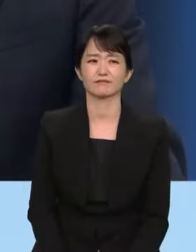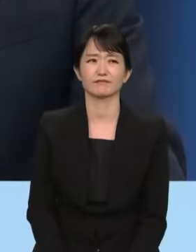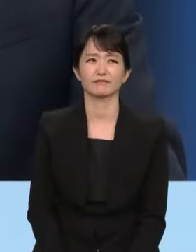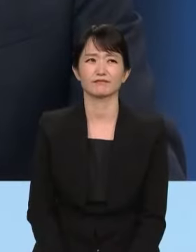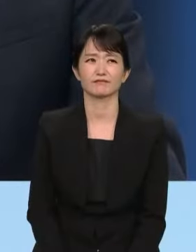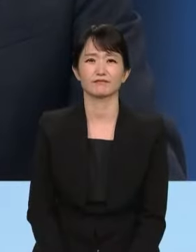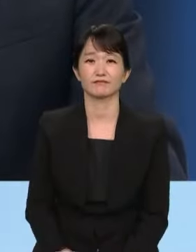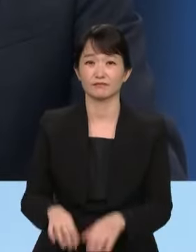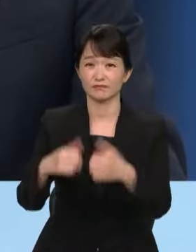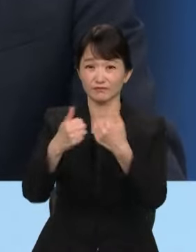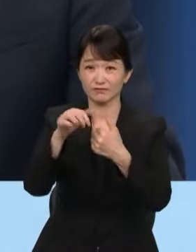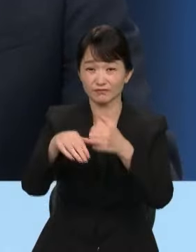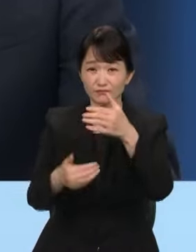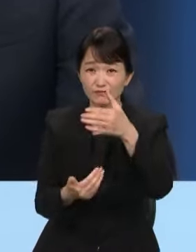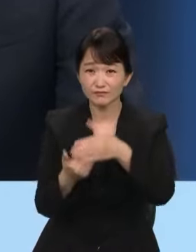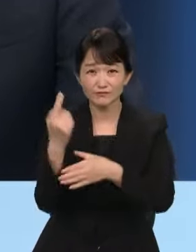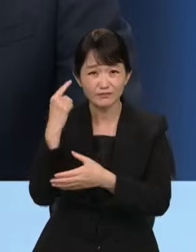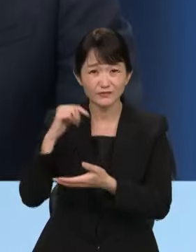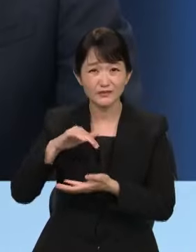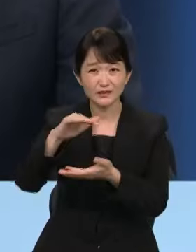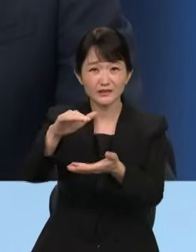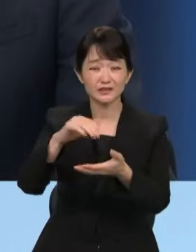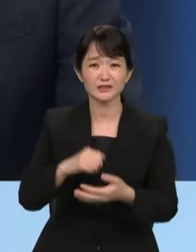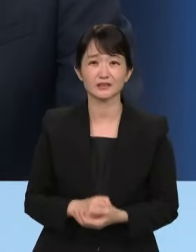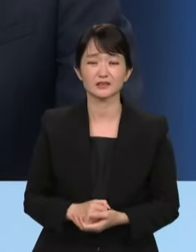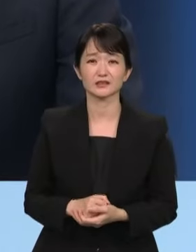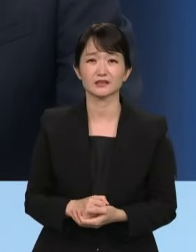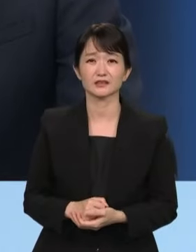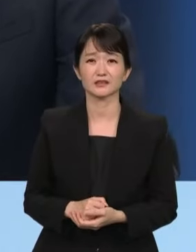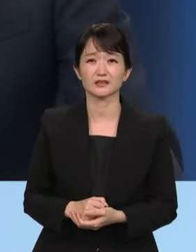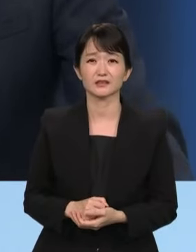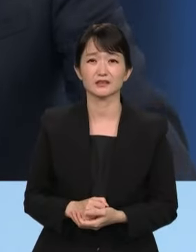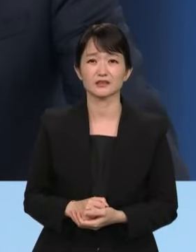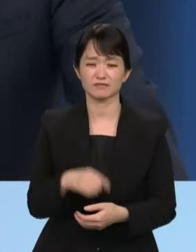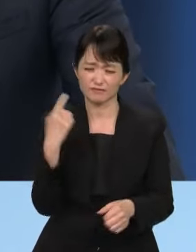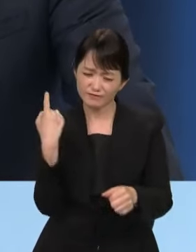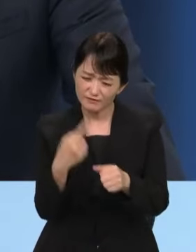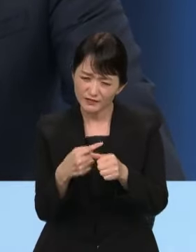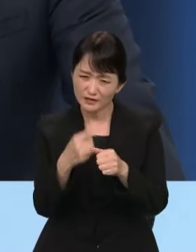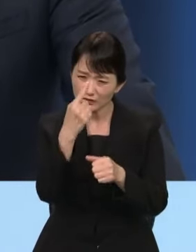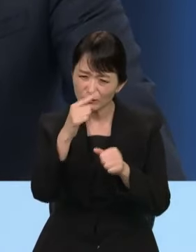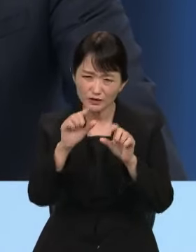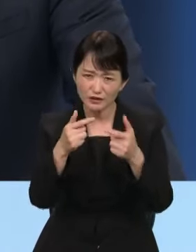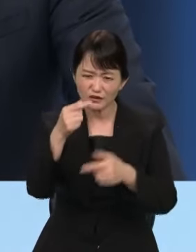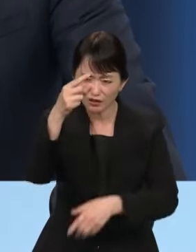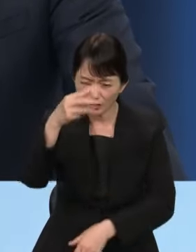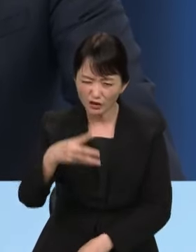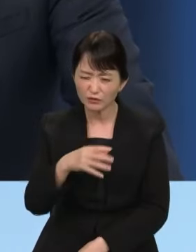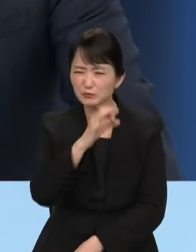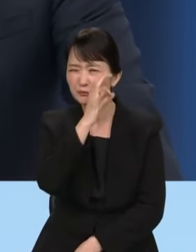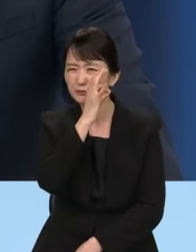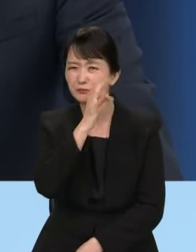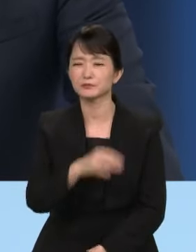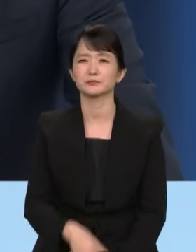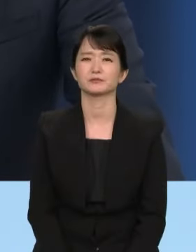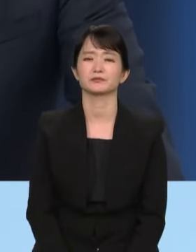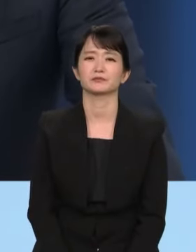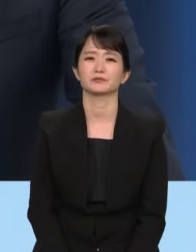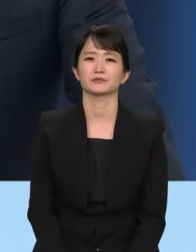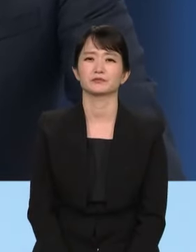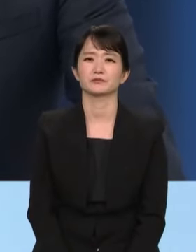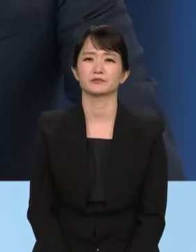지금? 국회에서 일어난 일을 전하면서 이렇게 삐소리를 한 번도 아니고 여러 번이나 한다는 게 참 부끄러운 것 같습니다. 다음 이슈 바로